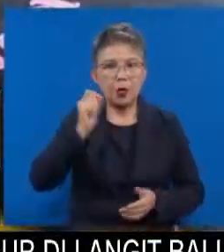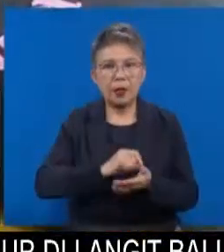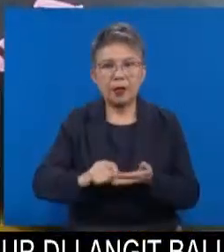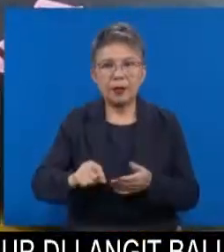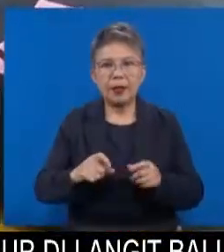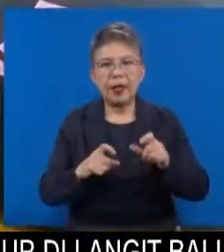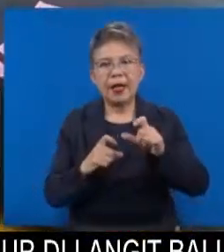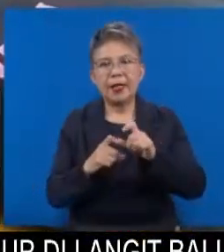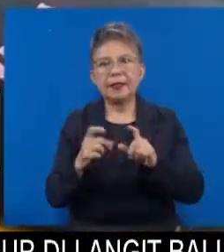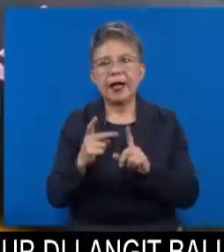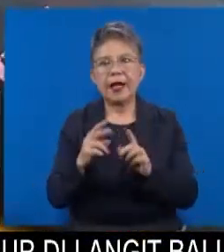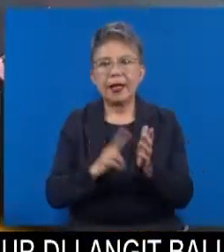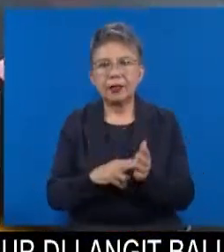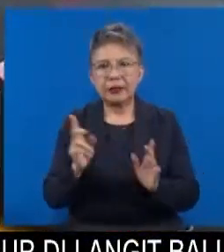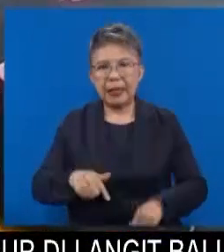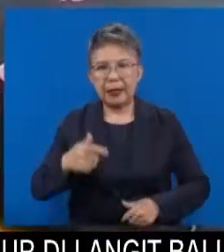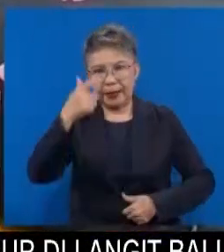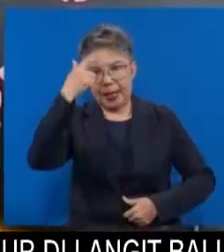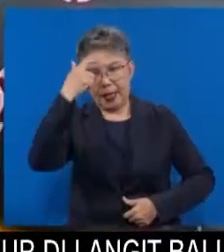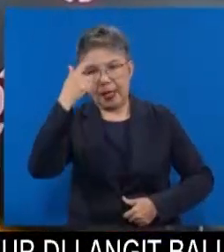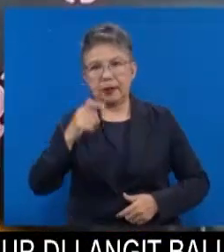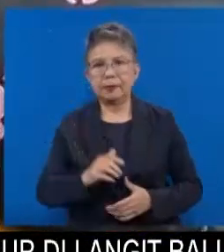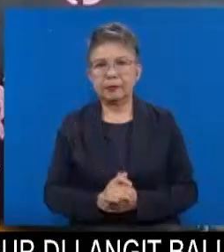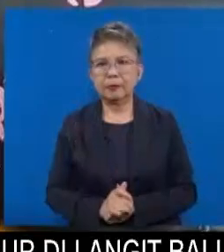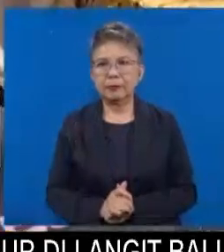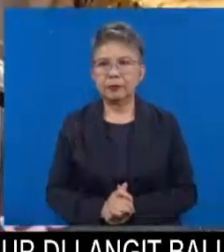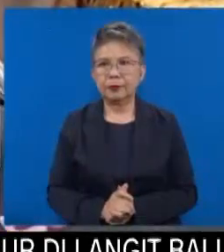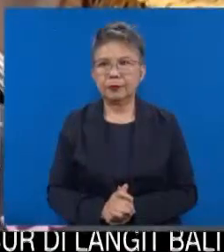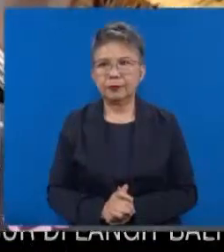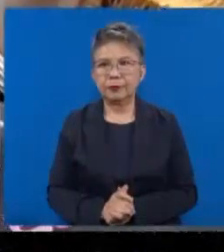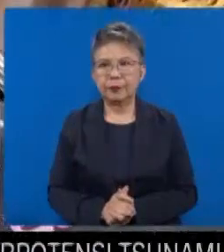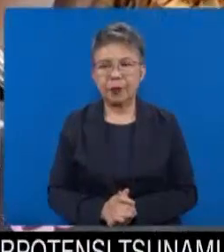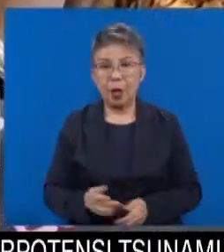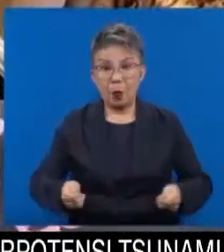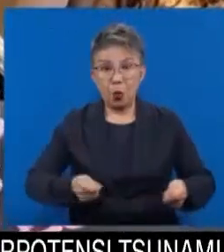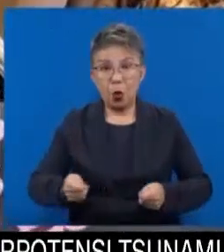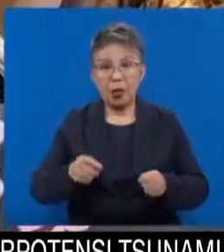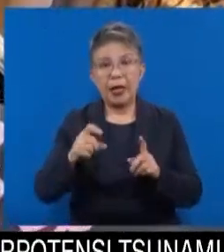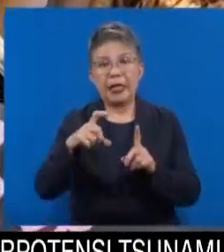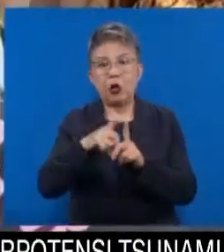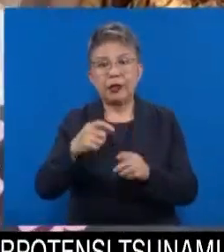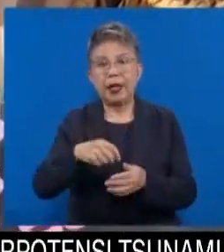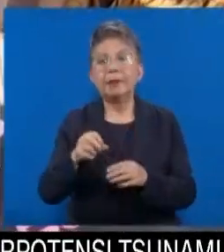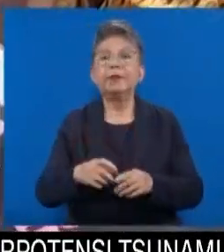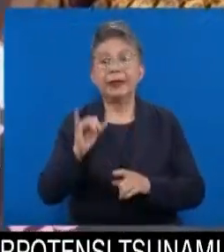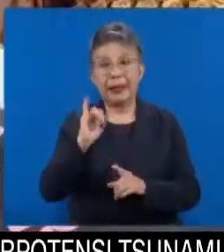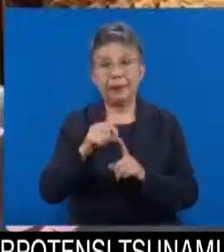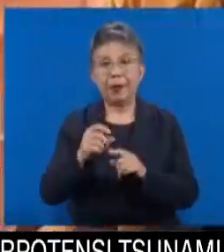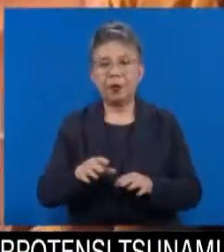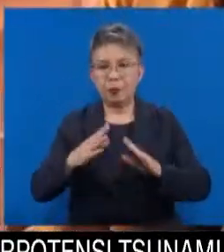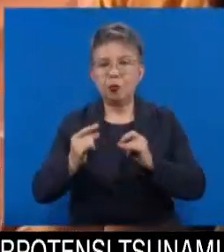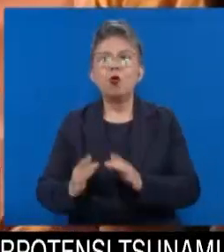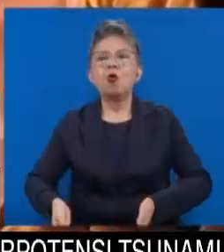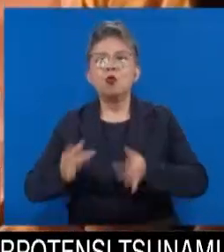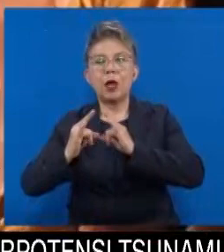berinisial SHN yang menjadi terlapor dalam kasus ini. Selain itu, pengelola kampus IPB telah membuka posko pengaduan korban